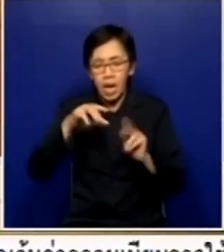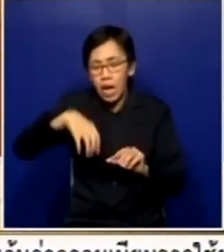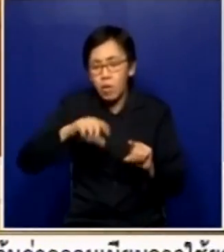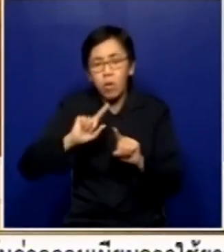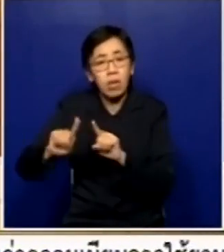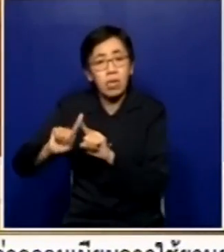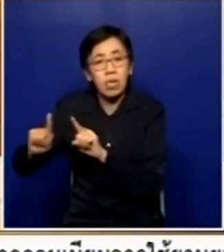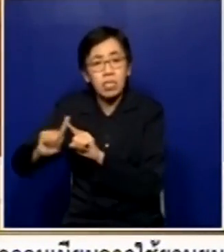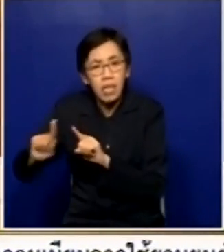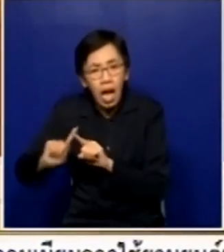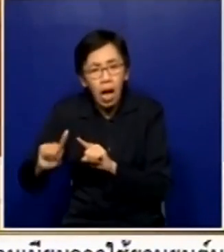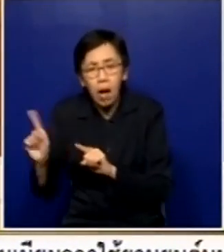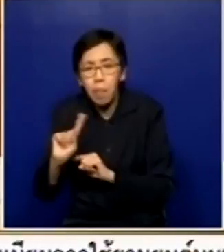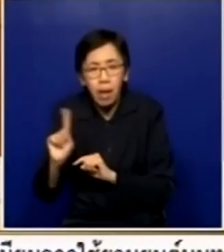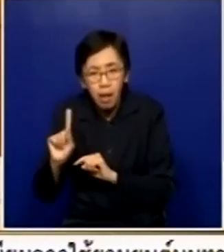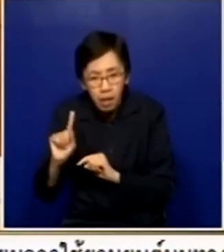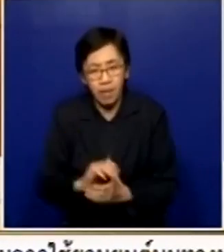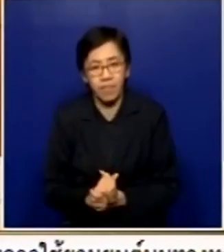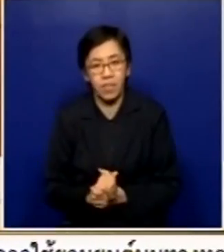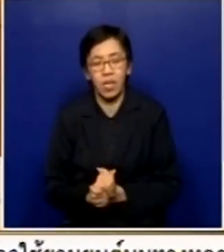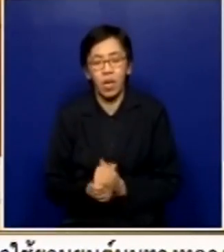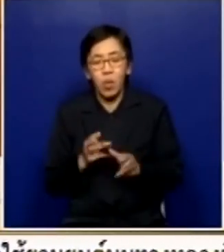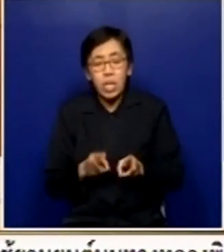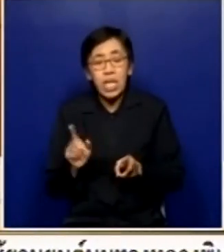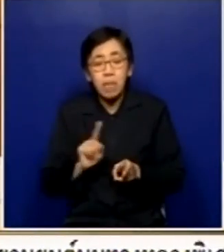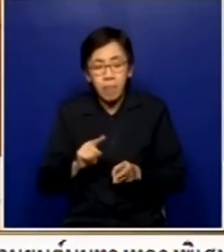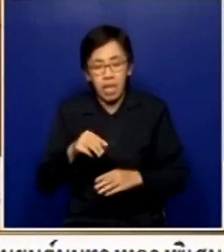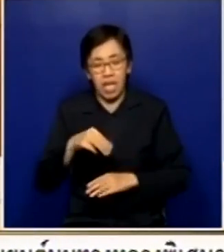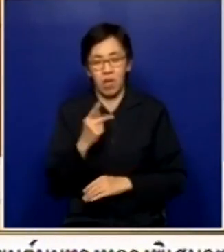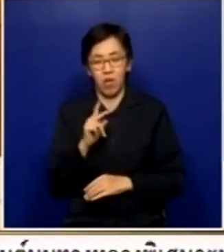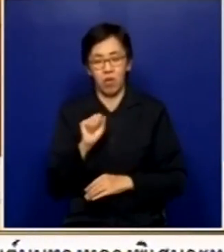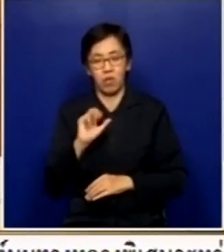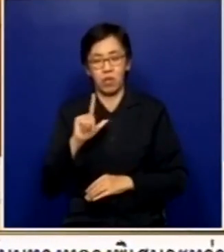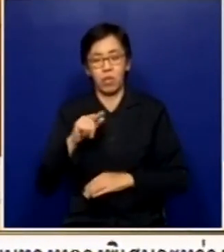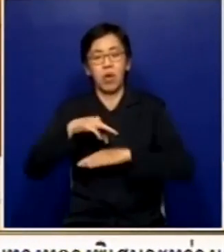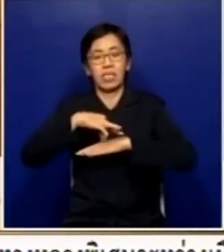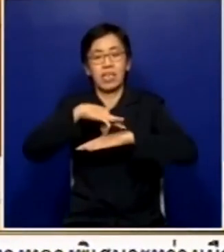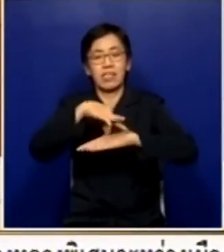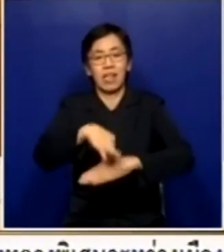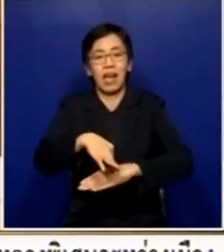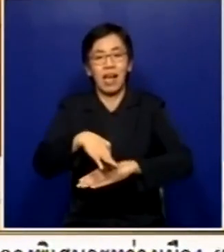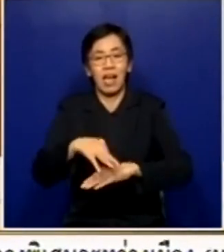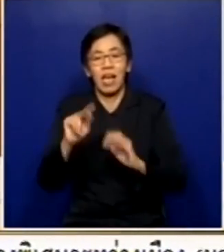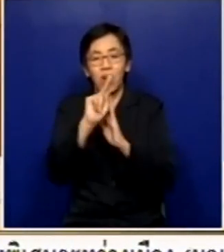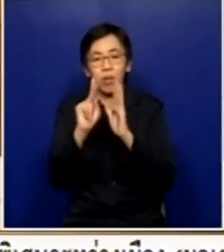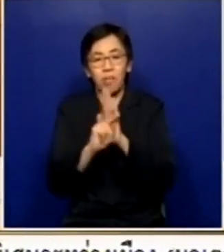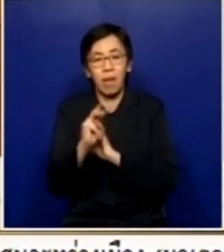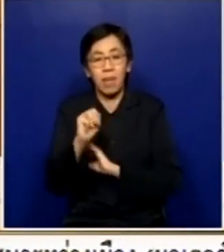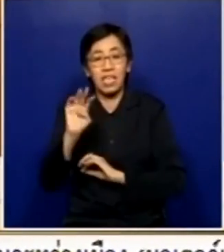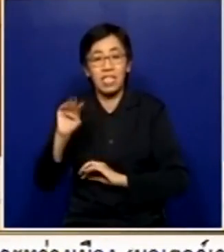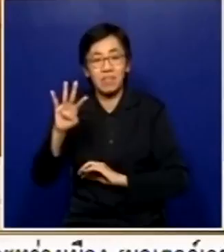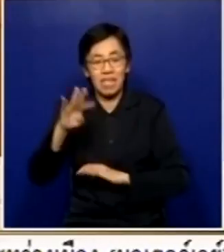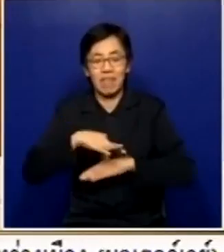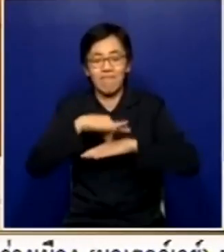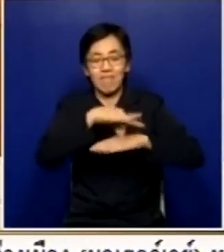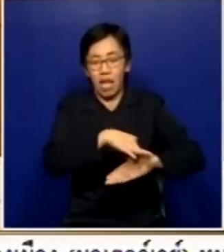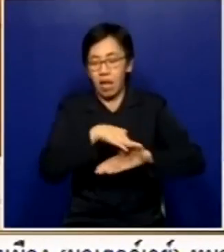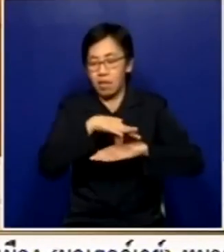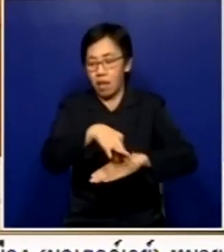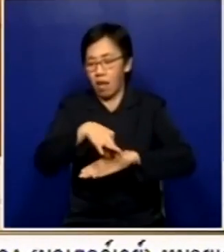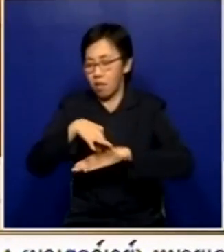ปัจจุบันล้วนมีที่มาจากกระบวนการแต่งตั้งของคสชที่ใช้อำนาจมาตรา 14สร้างกระบวนการแต่งตั้งขึ้นมา